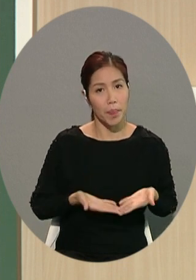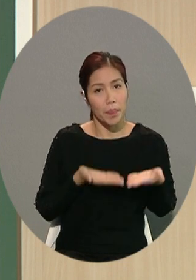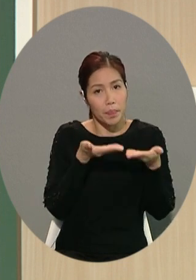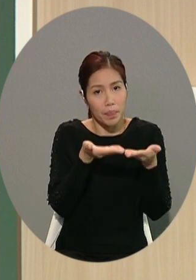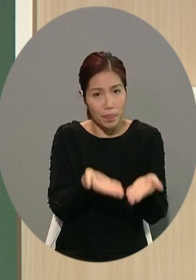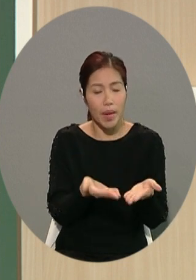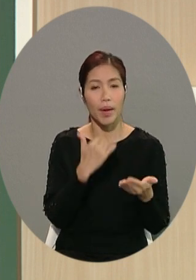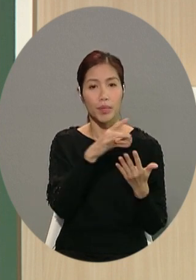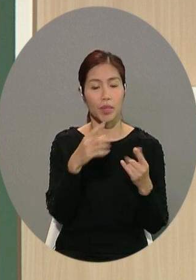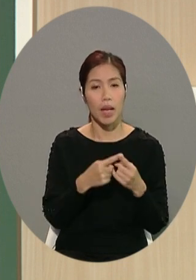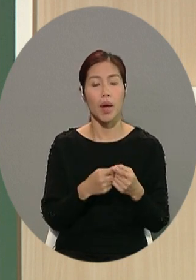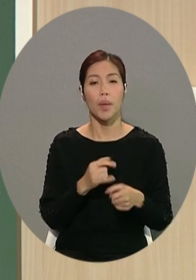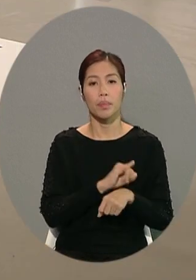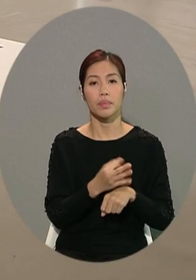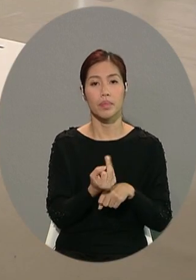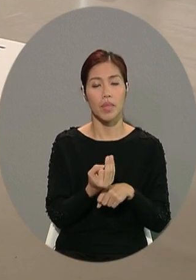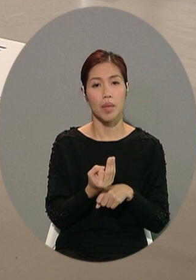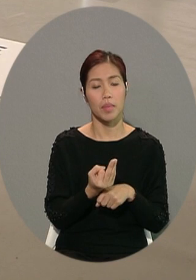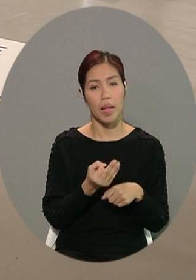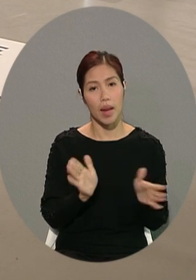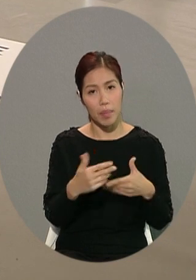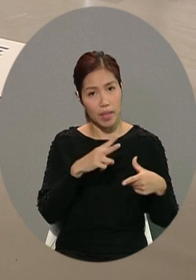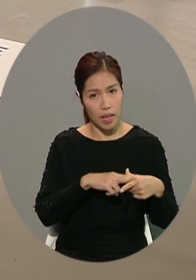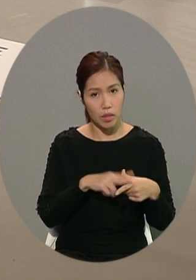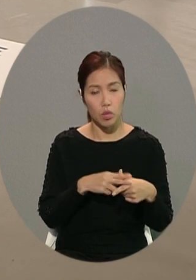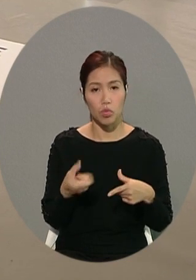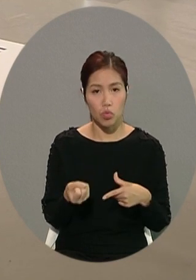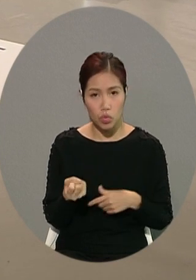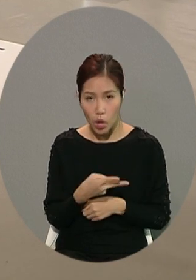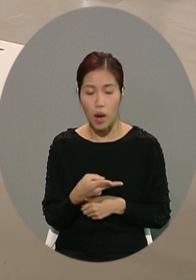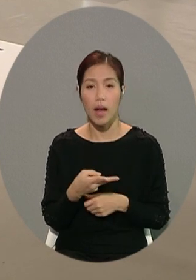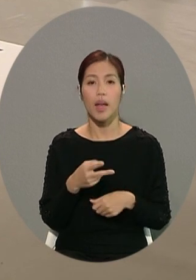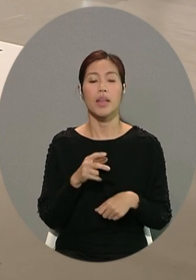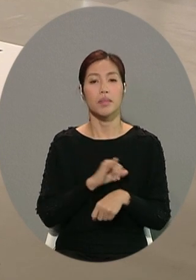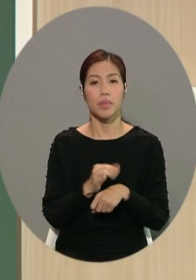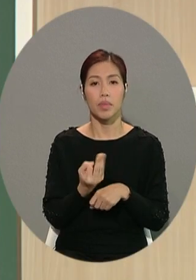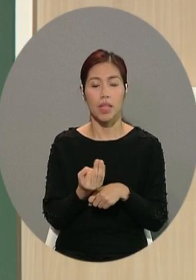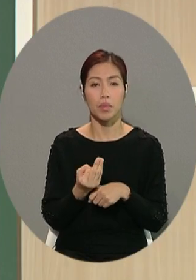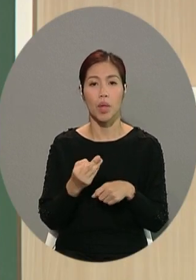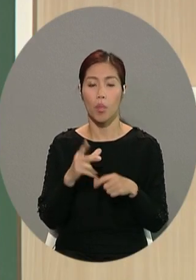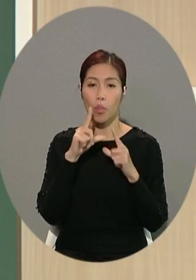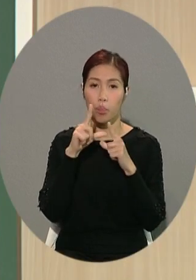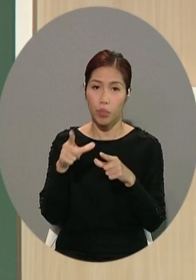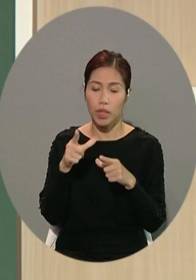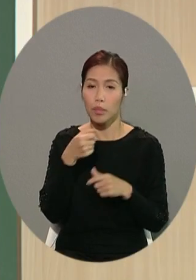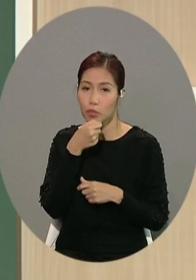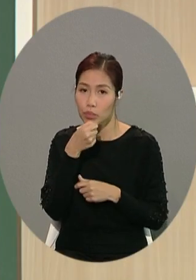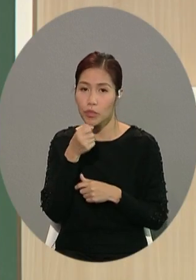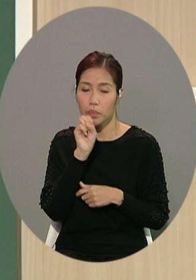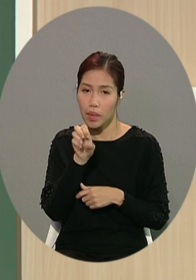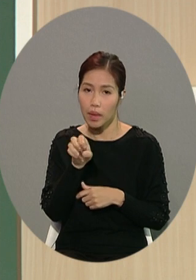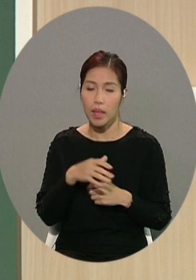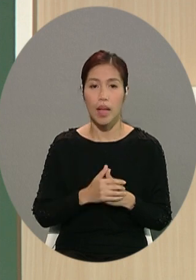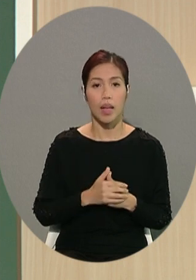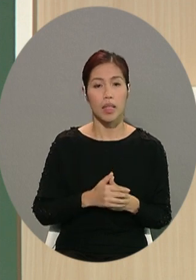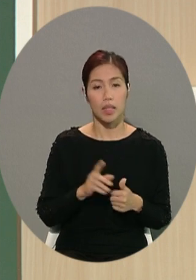他们有30秒的时间介绍礼物，然后再有30秒去回答我的问题。准备好的话，首先送礼的会是